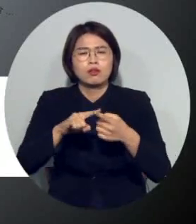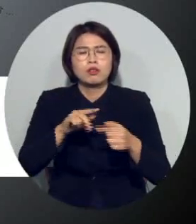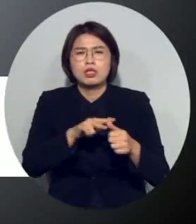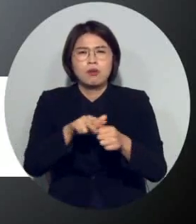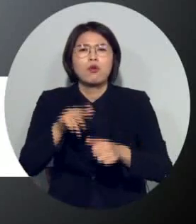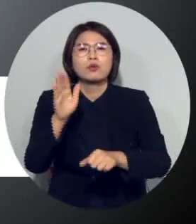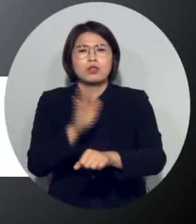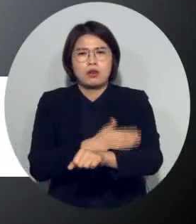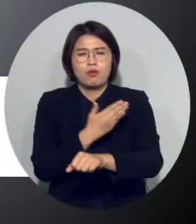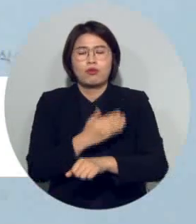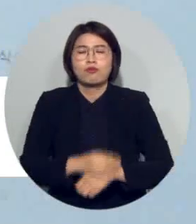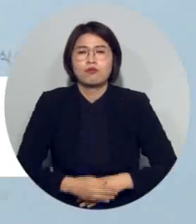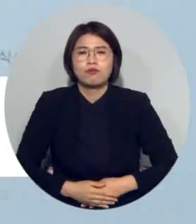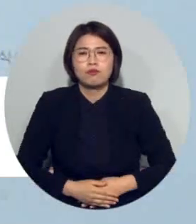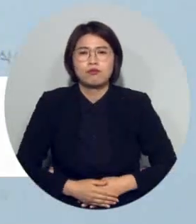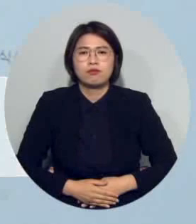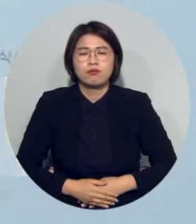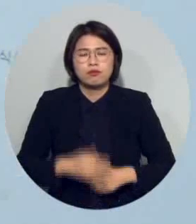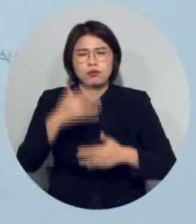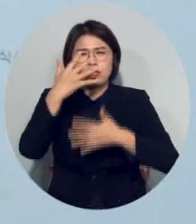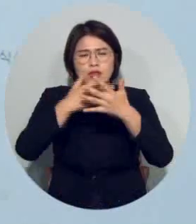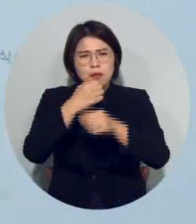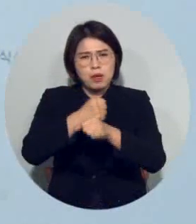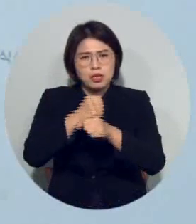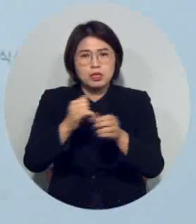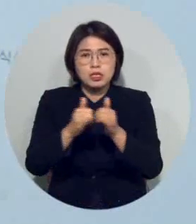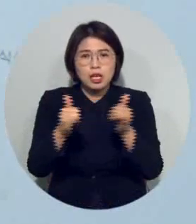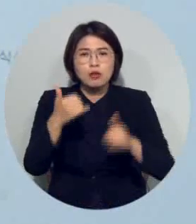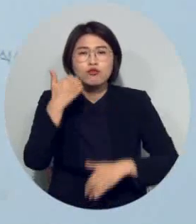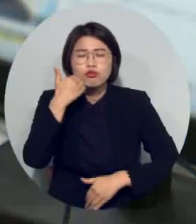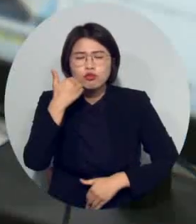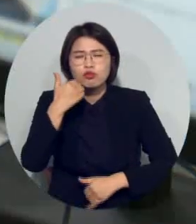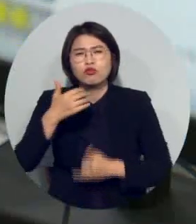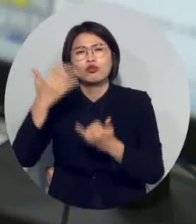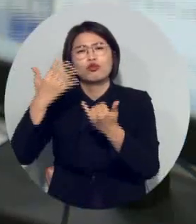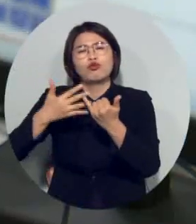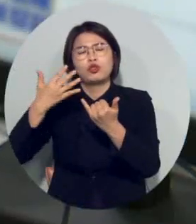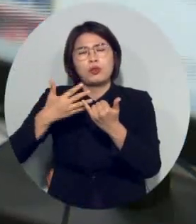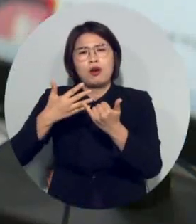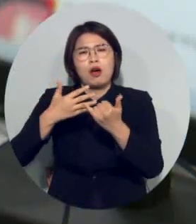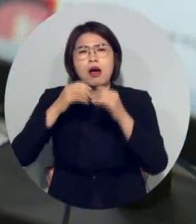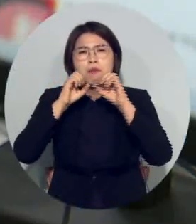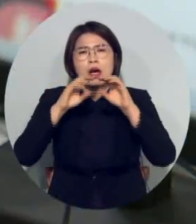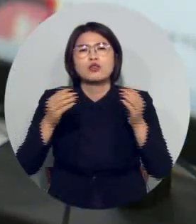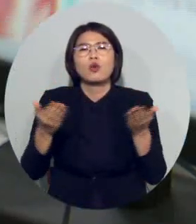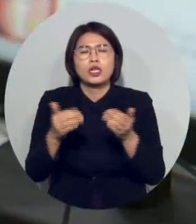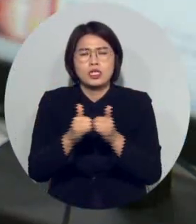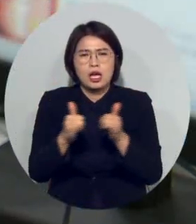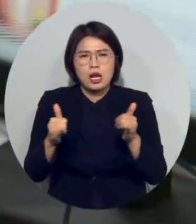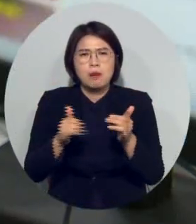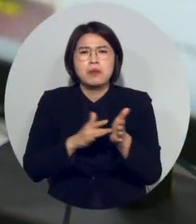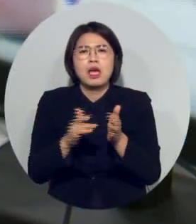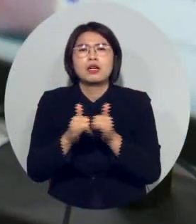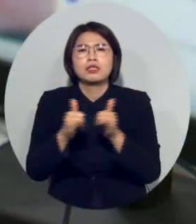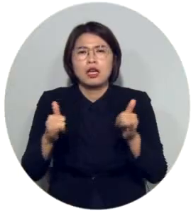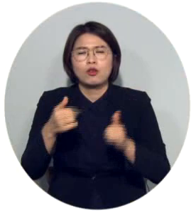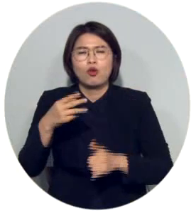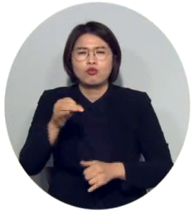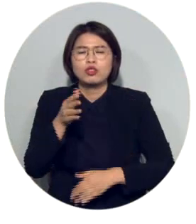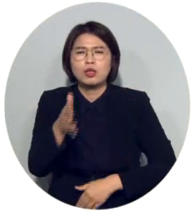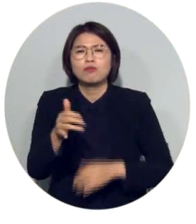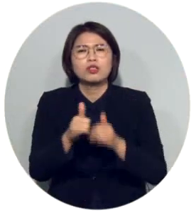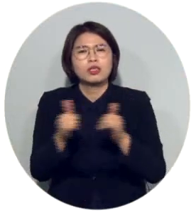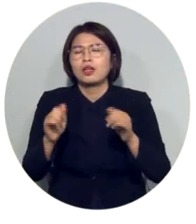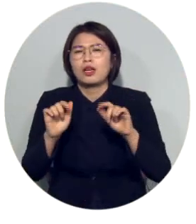정보를 주고 있습니다 영상을 제작한 사람은 주로 유튜버 나 방송 종사자 약사 등 통풍 전문가가